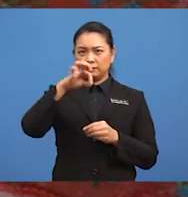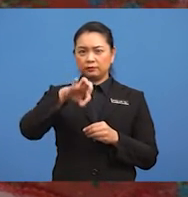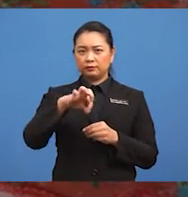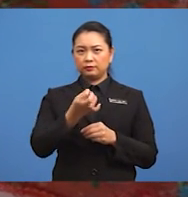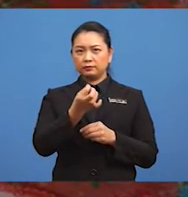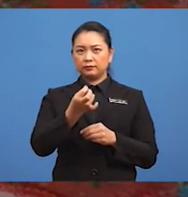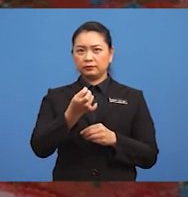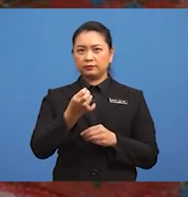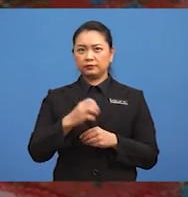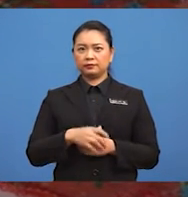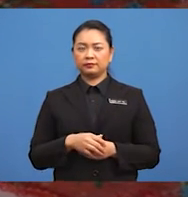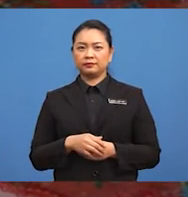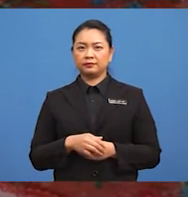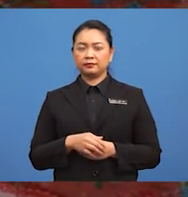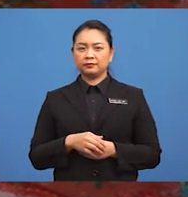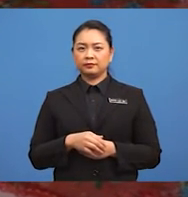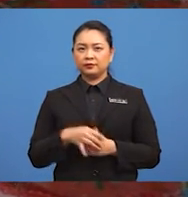dan penitikan.